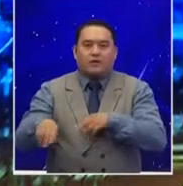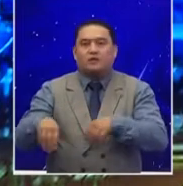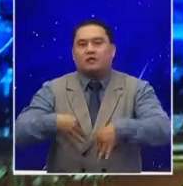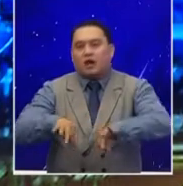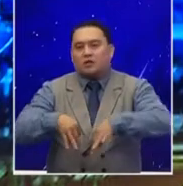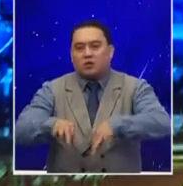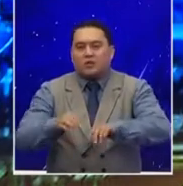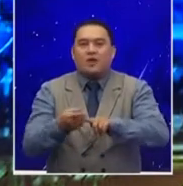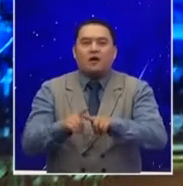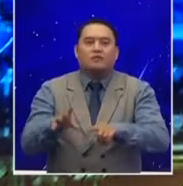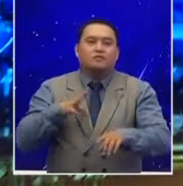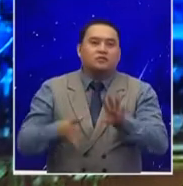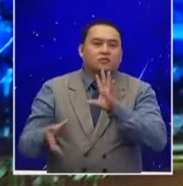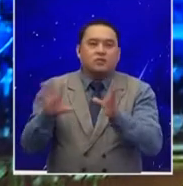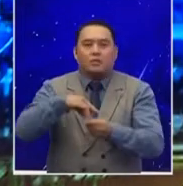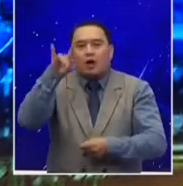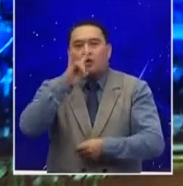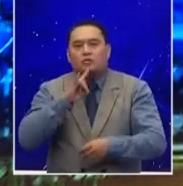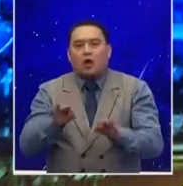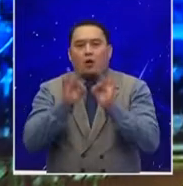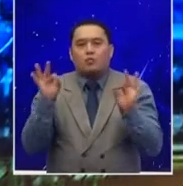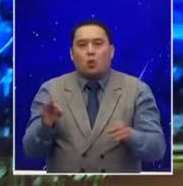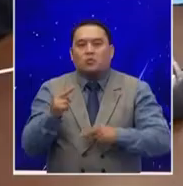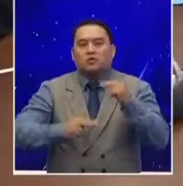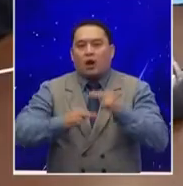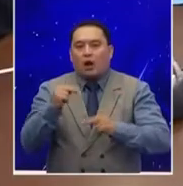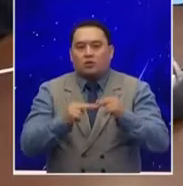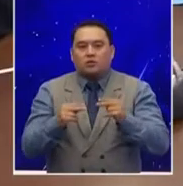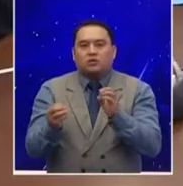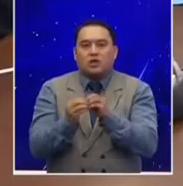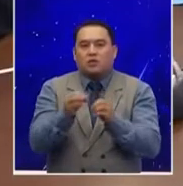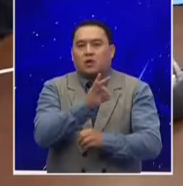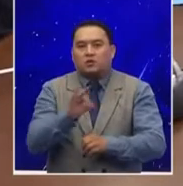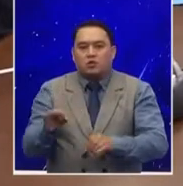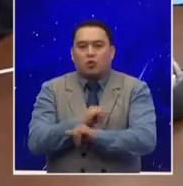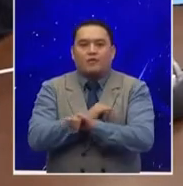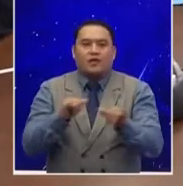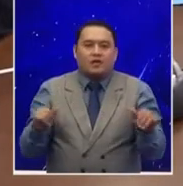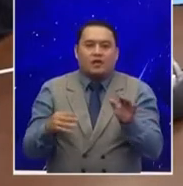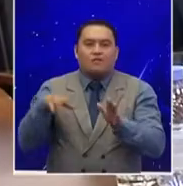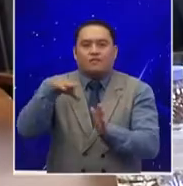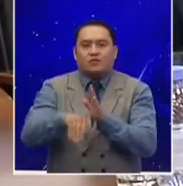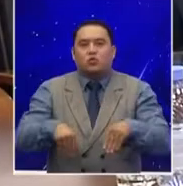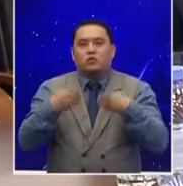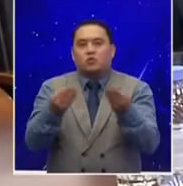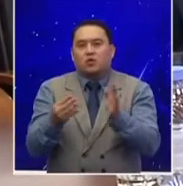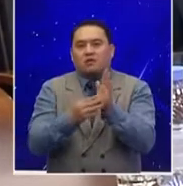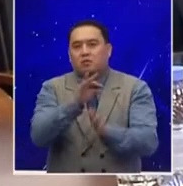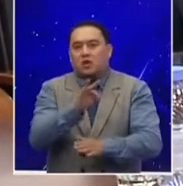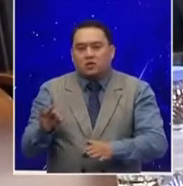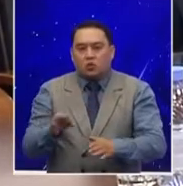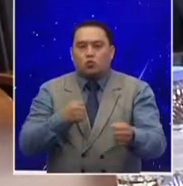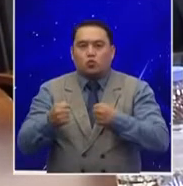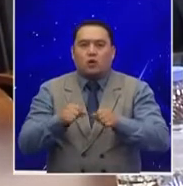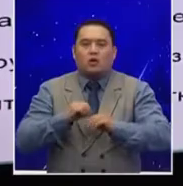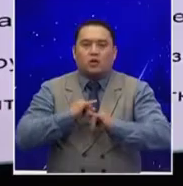и транспорт. Так, в целом по стране объемы строительства увеличились на 10,5%, ввод жилья на 9%, устойчивый